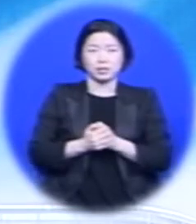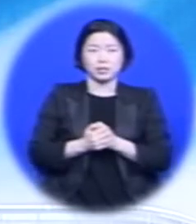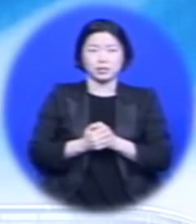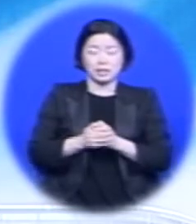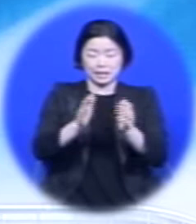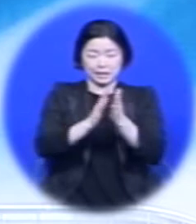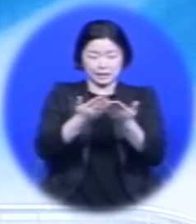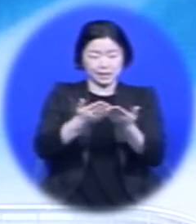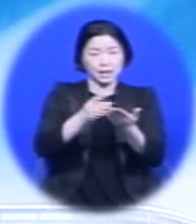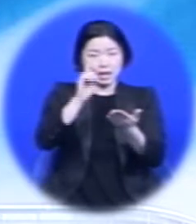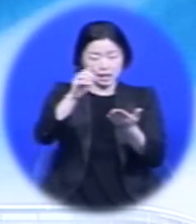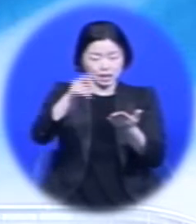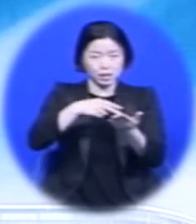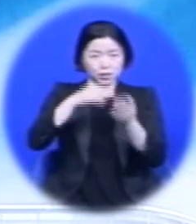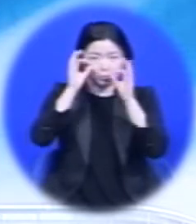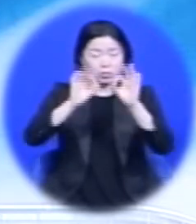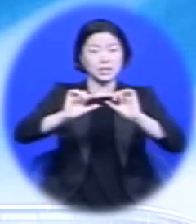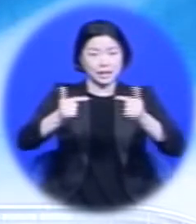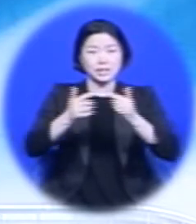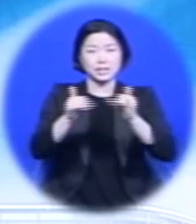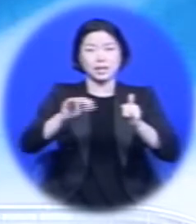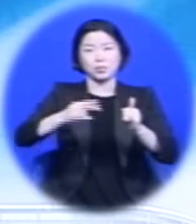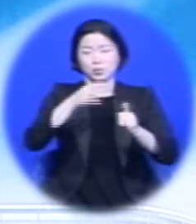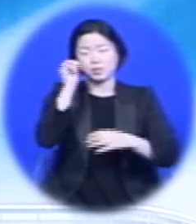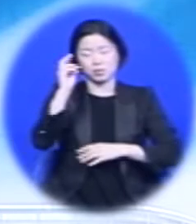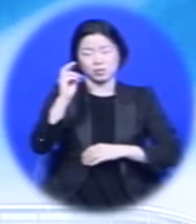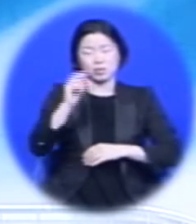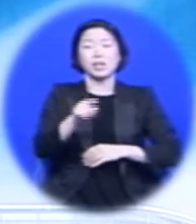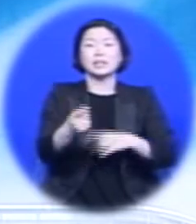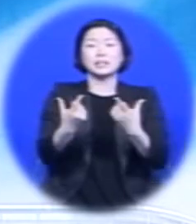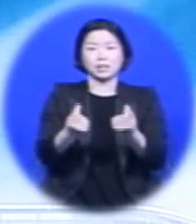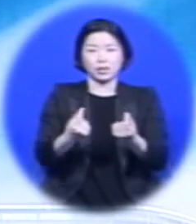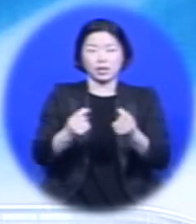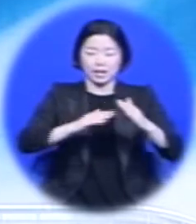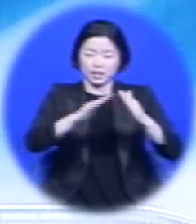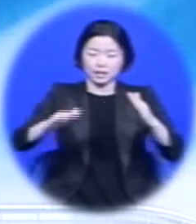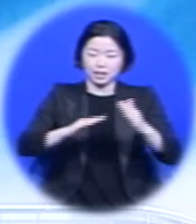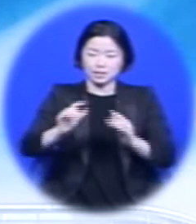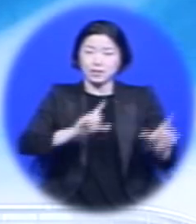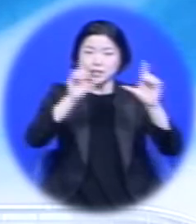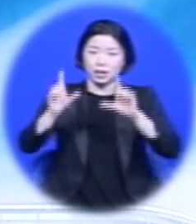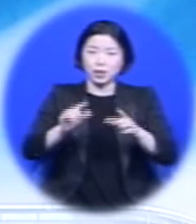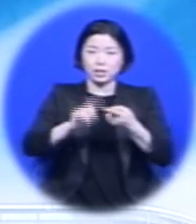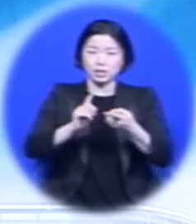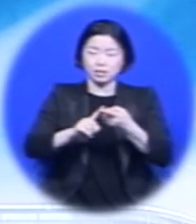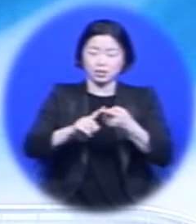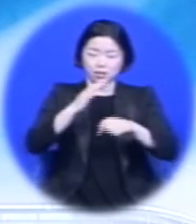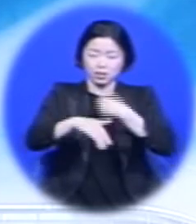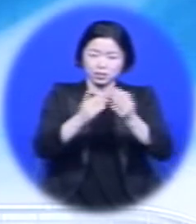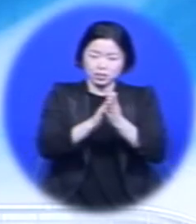책 한 권 안 읽어보신 분들이 있으실 거예요. 그렇게 가정생활에 대해서 성경적인 좋은